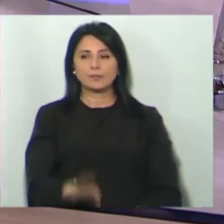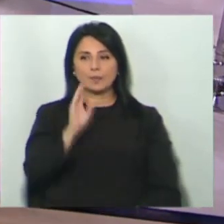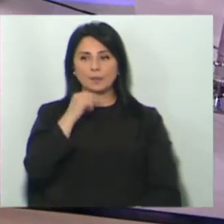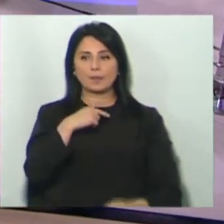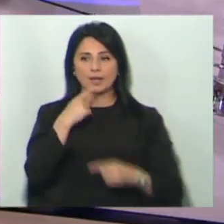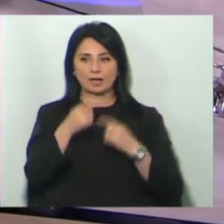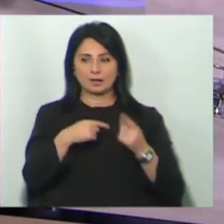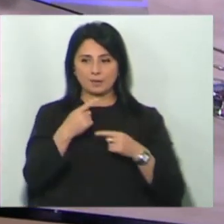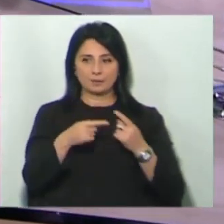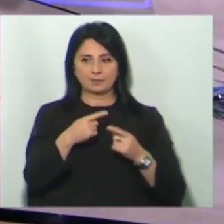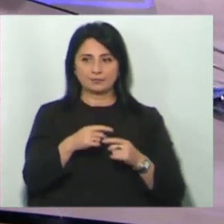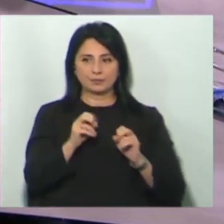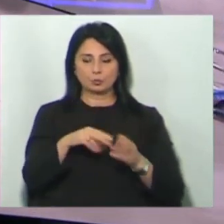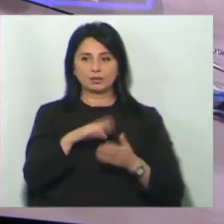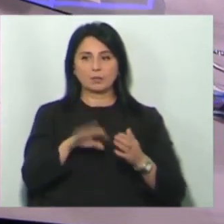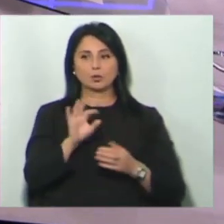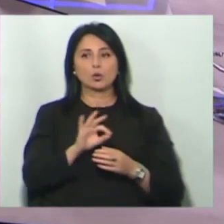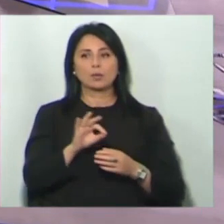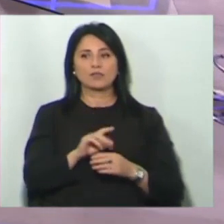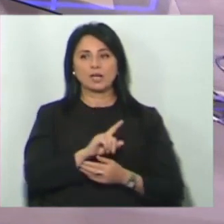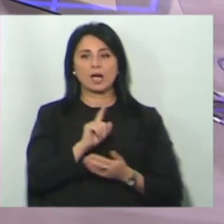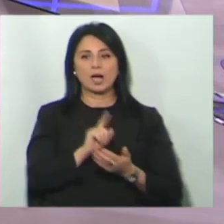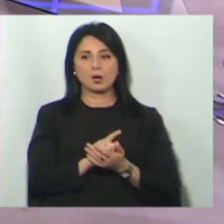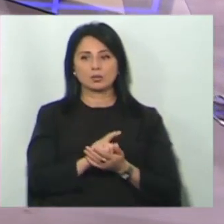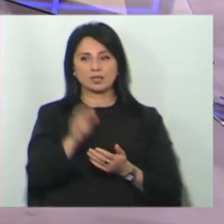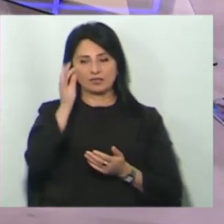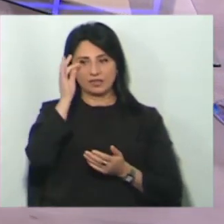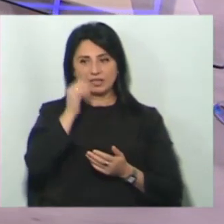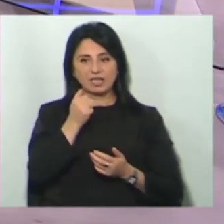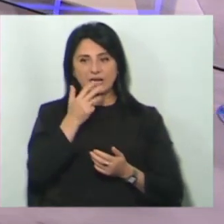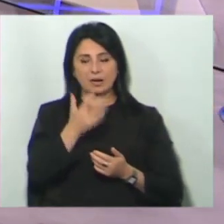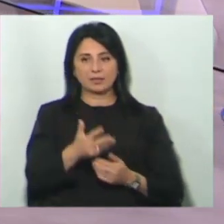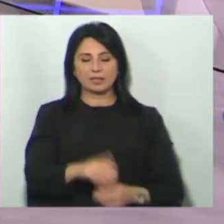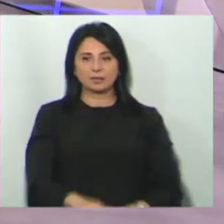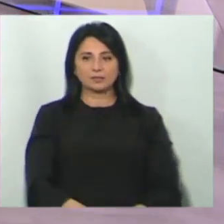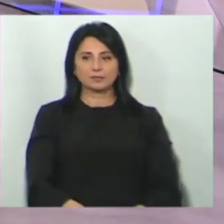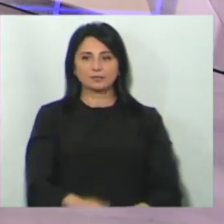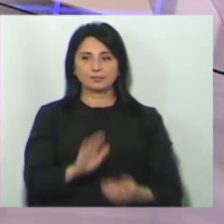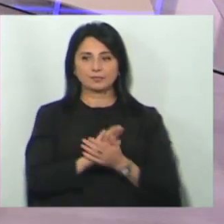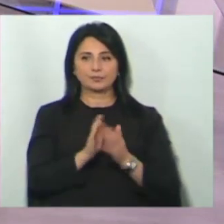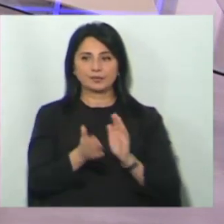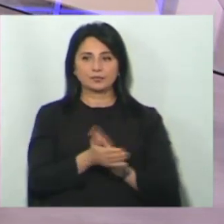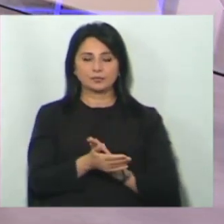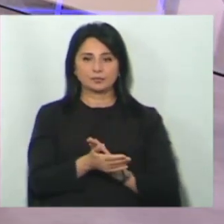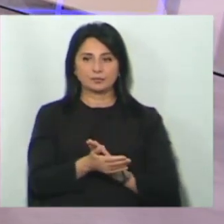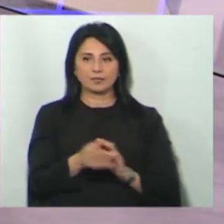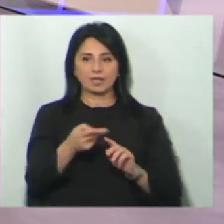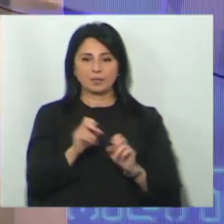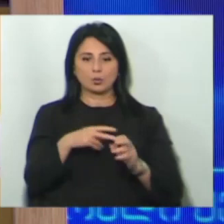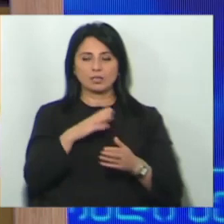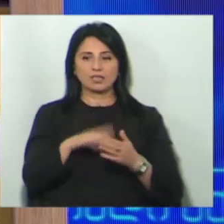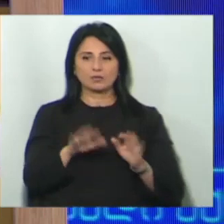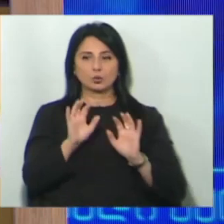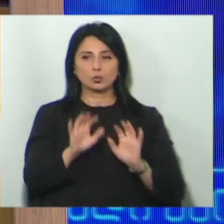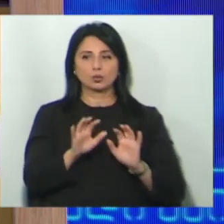როდესაც ჩვენ საუბრობთ უსაფრთხოებაზე აუცილებლად ვიხსენებთ რამდენიმე პირობას რომელიც ამ